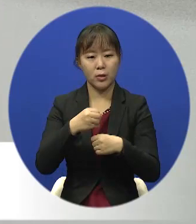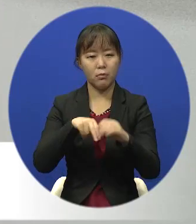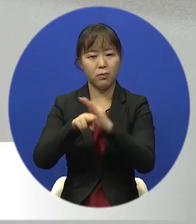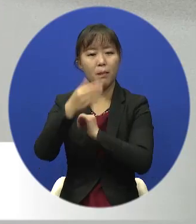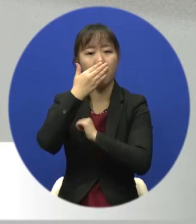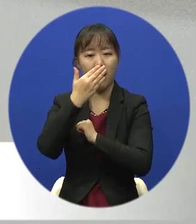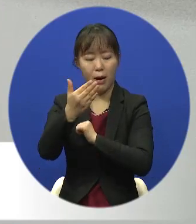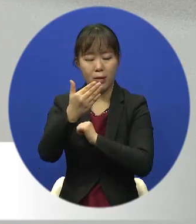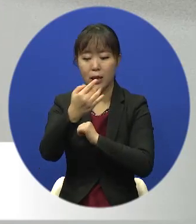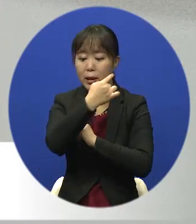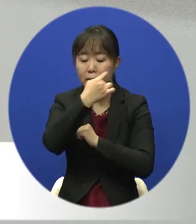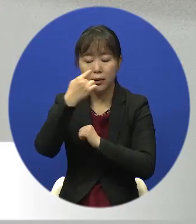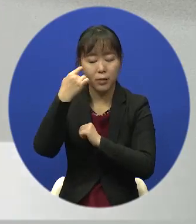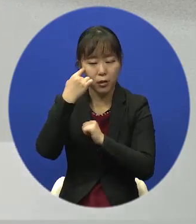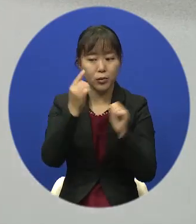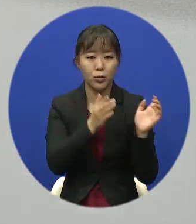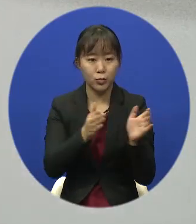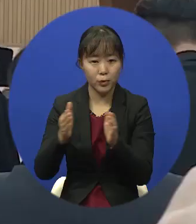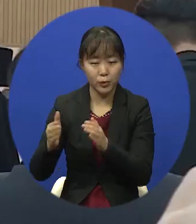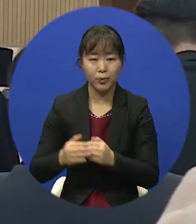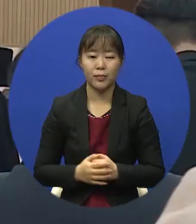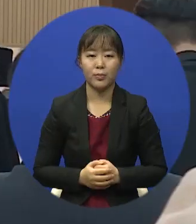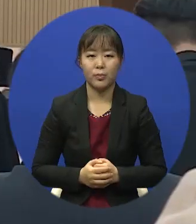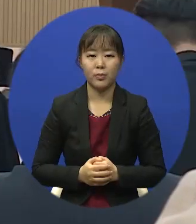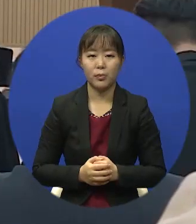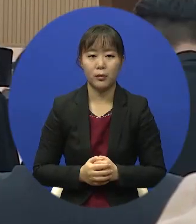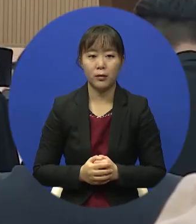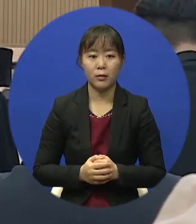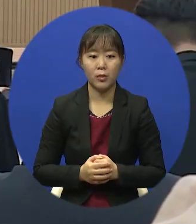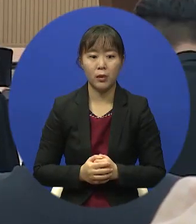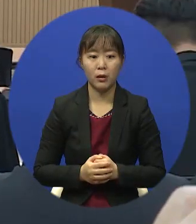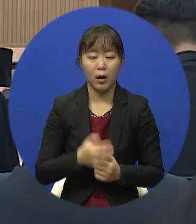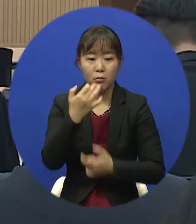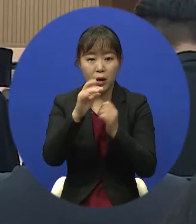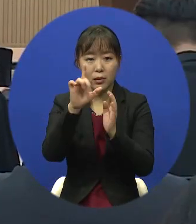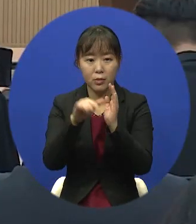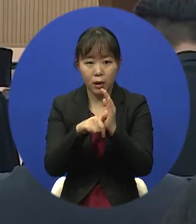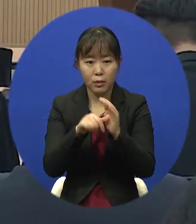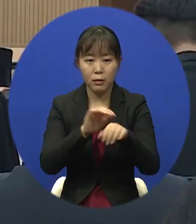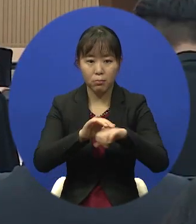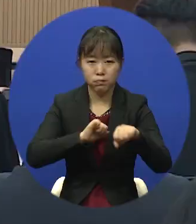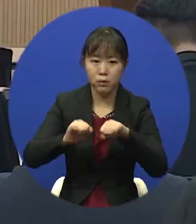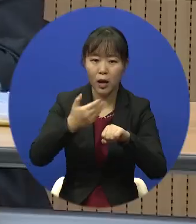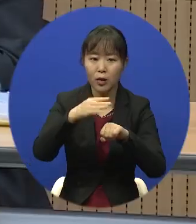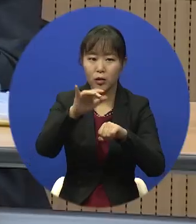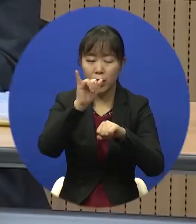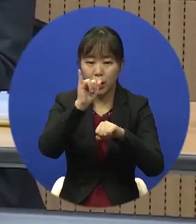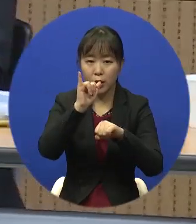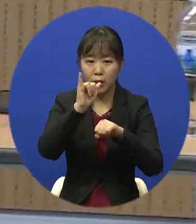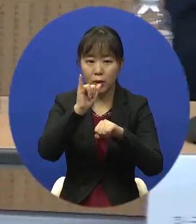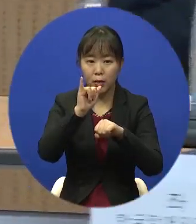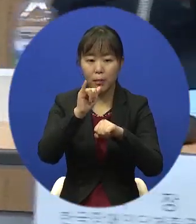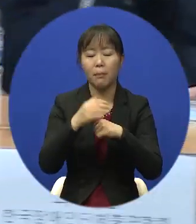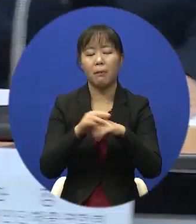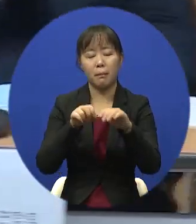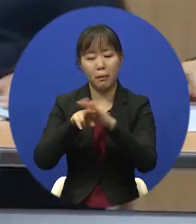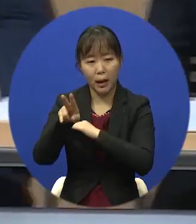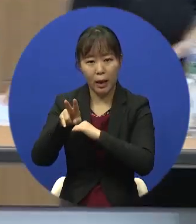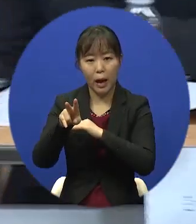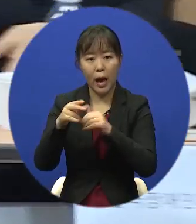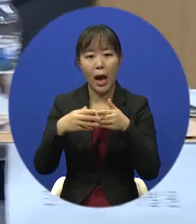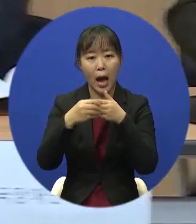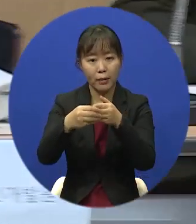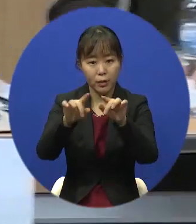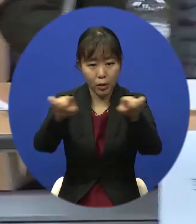대피할 수 있는 근거를 마련하고 재난 시 능동적으로 대처할 수 있도록 설치된 피난 안내도. 누구나